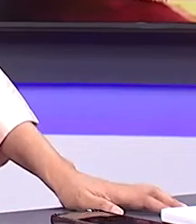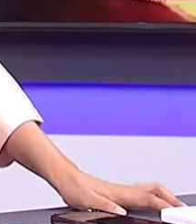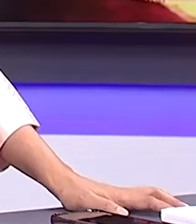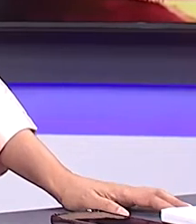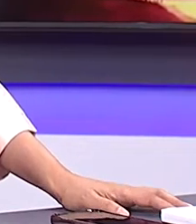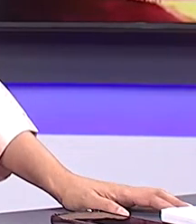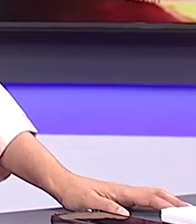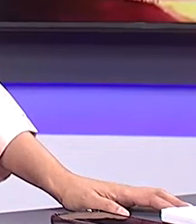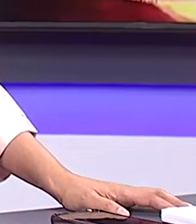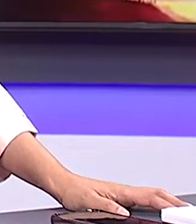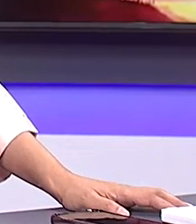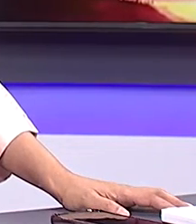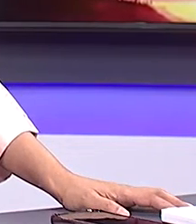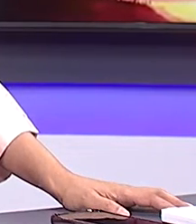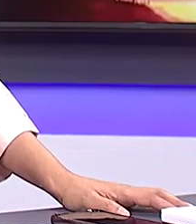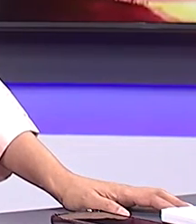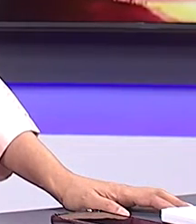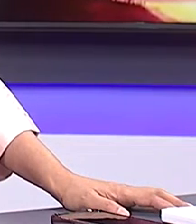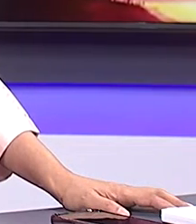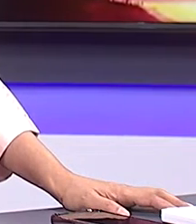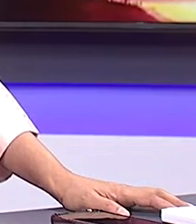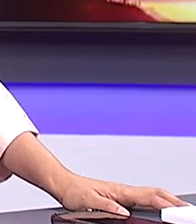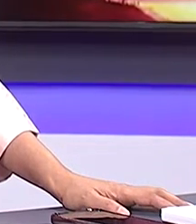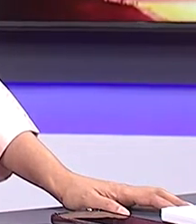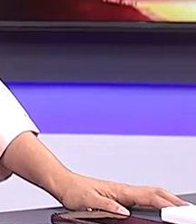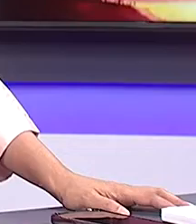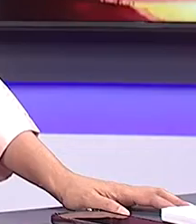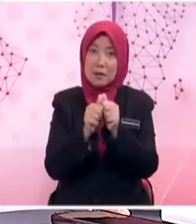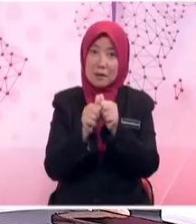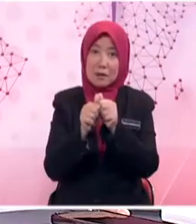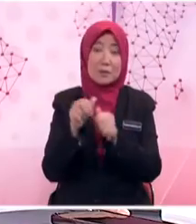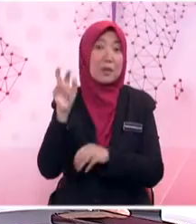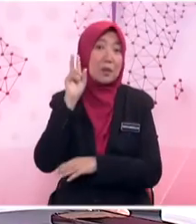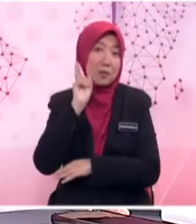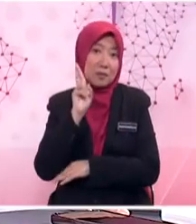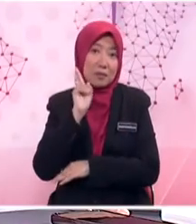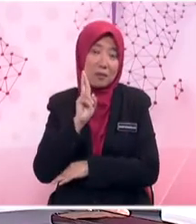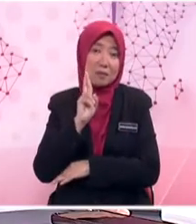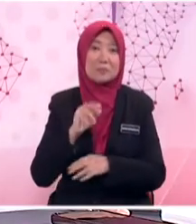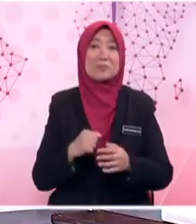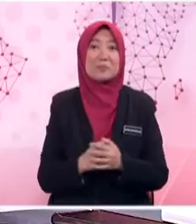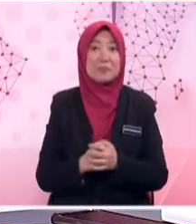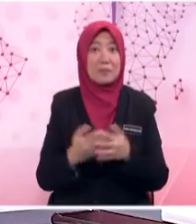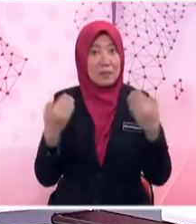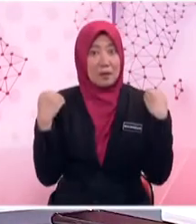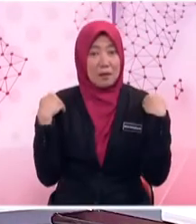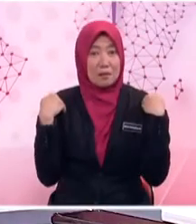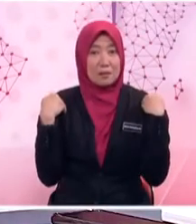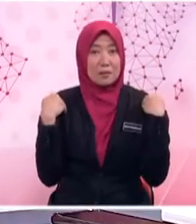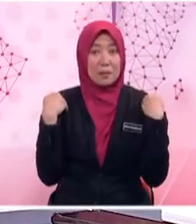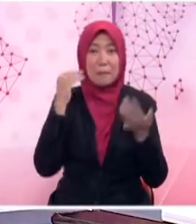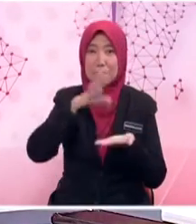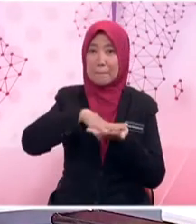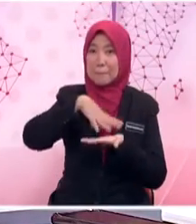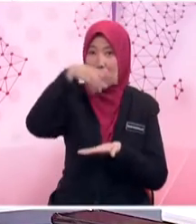menonton Didik TV KPM. Hari ini bersama saya Hazrina Kasim dalam Didik TV KPM. Kita ada satu pembelajaran